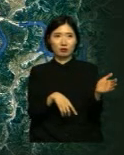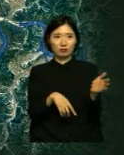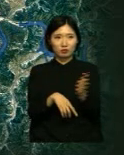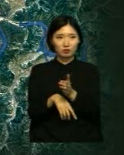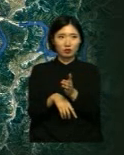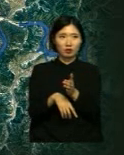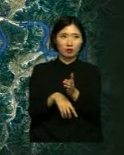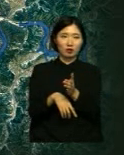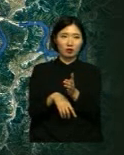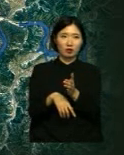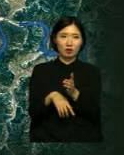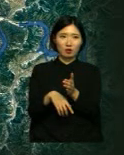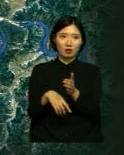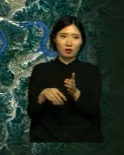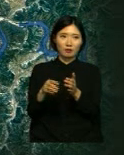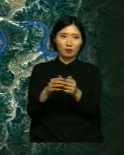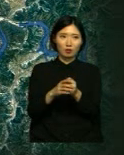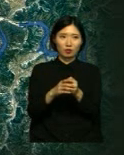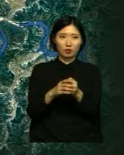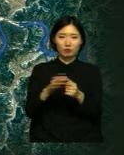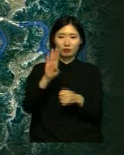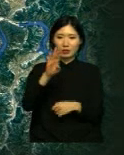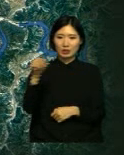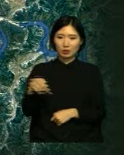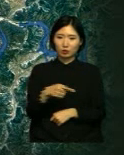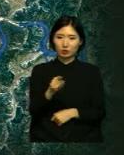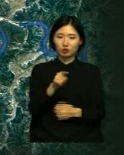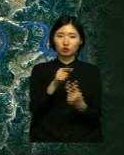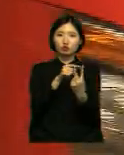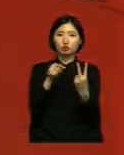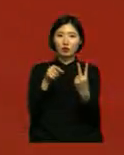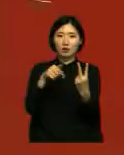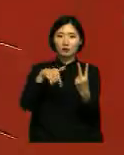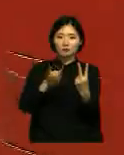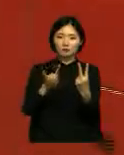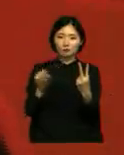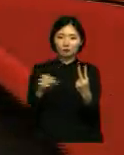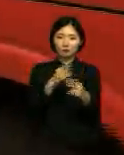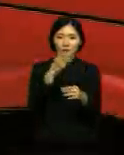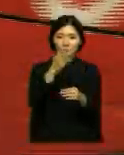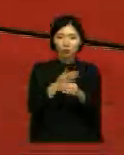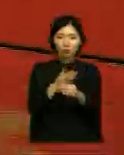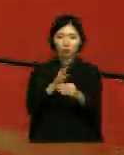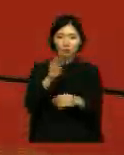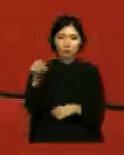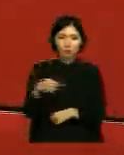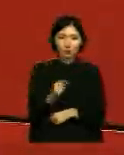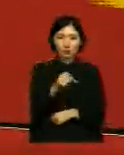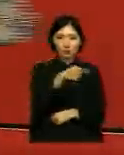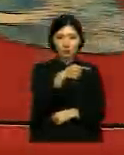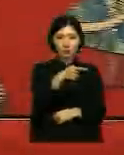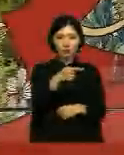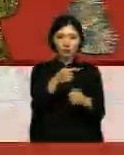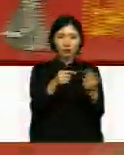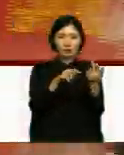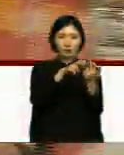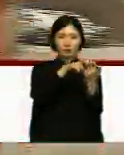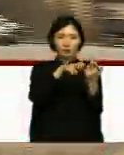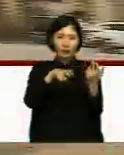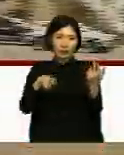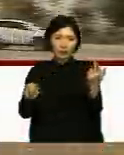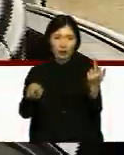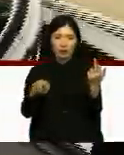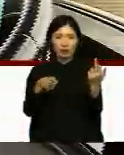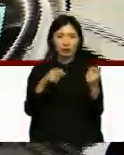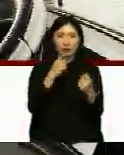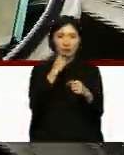거쳐 아침 고요 수목원을 오가는 B코스로 운영됩니다. 이 중 B코스는 올해 칼봉산 짚라인과 스위스 에델바이스